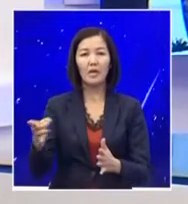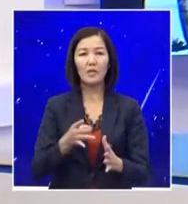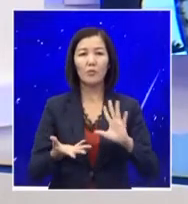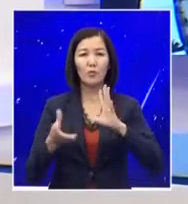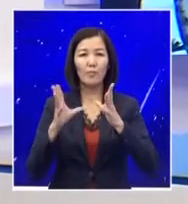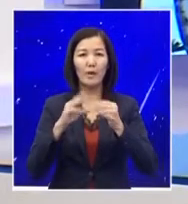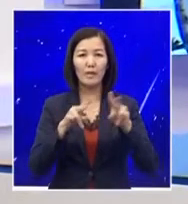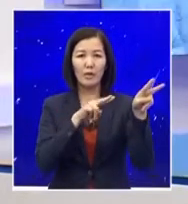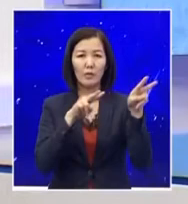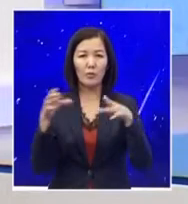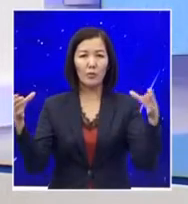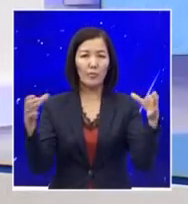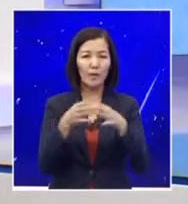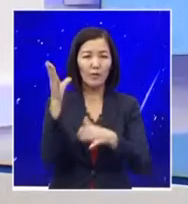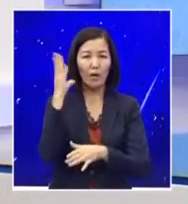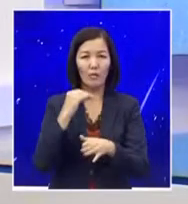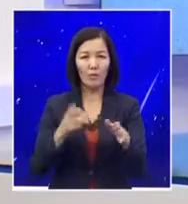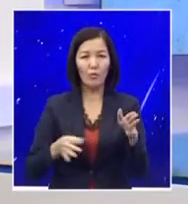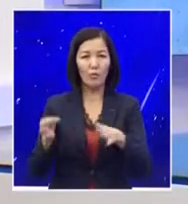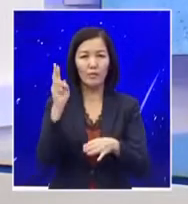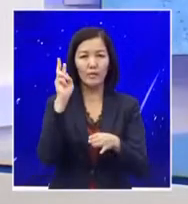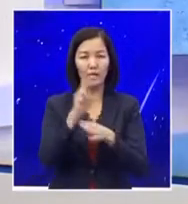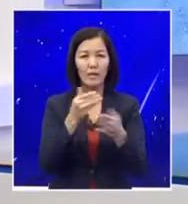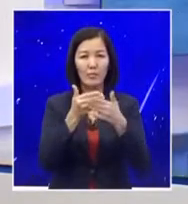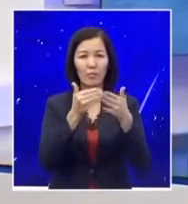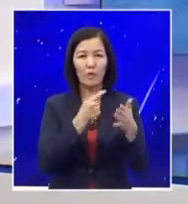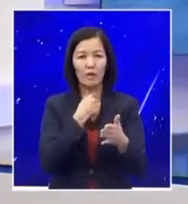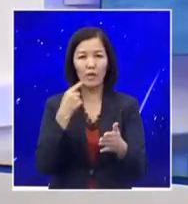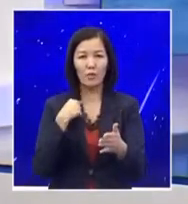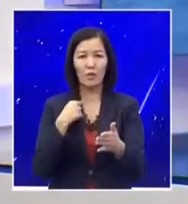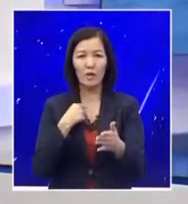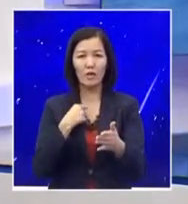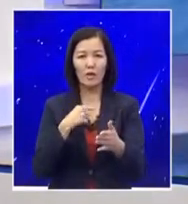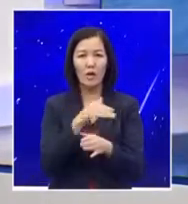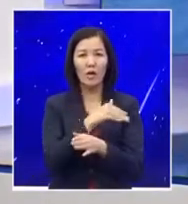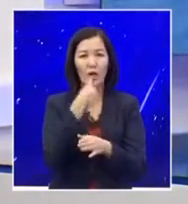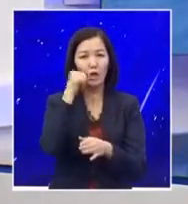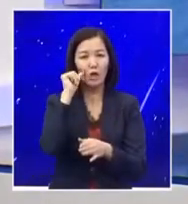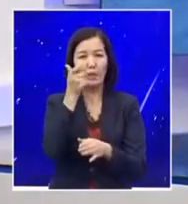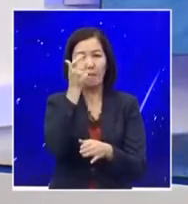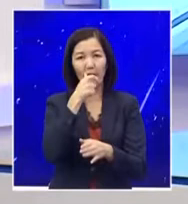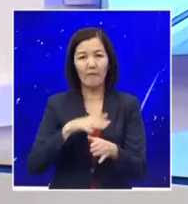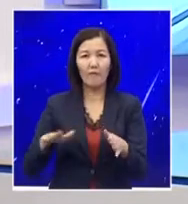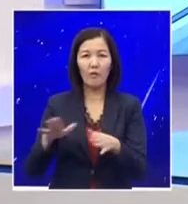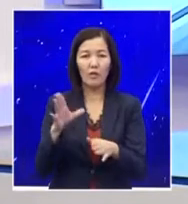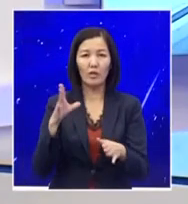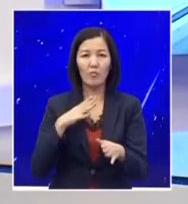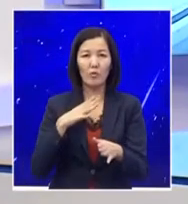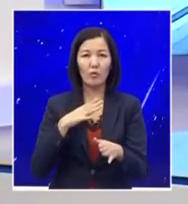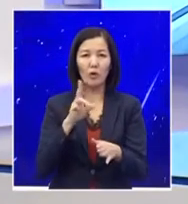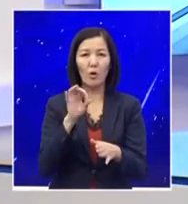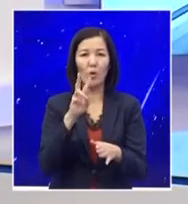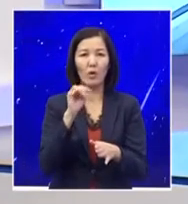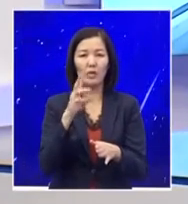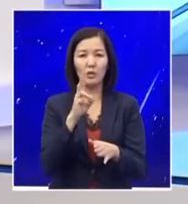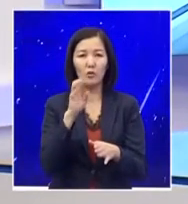Республикалық мониторингтік бақылау тобы Алматы облысында. Бұған дейін Талдықорған дараланған олар кеше Панфилов ауданында болды. Қорғастағы